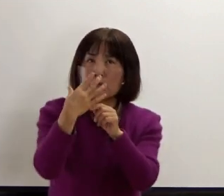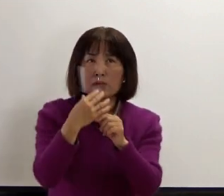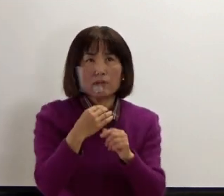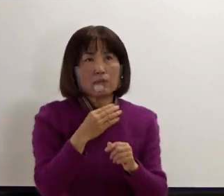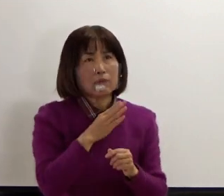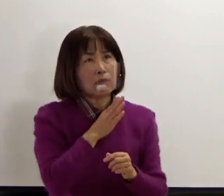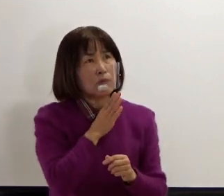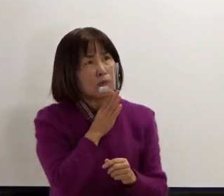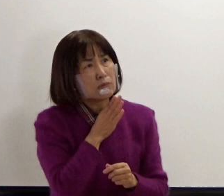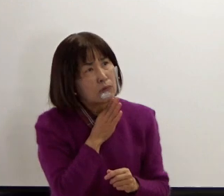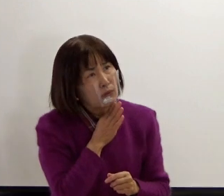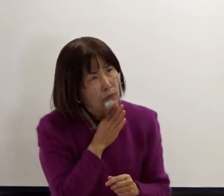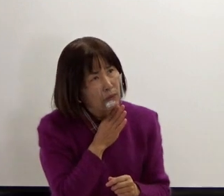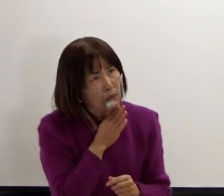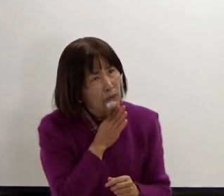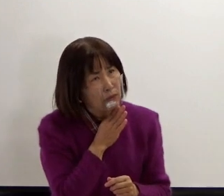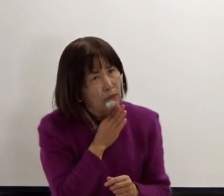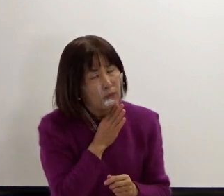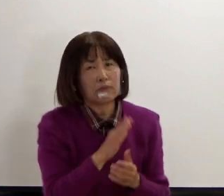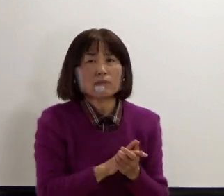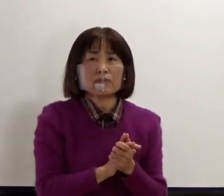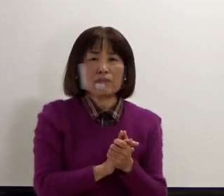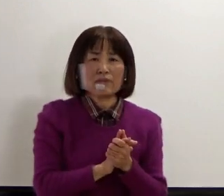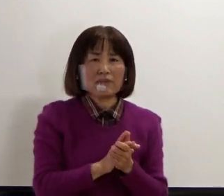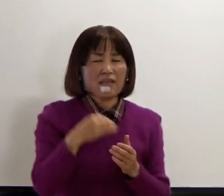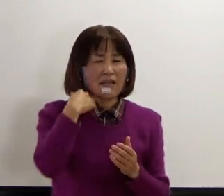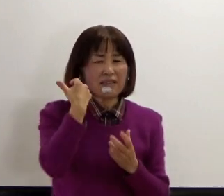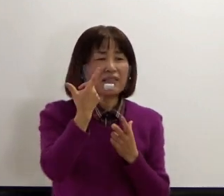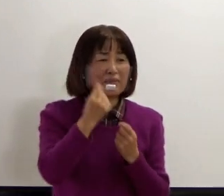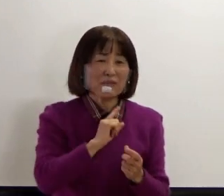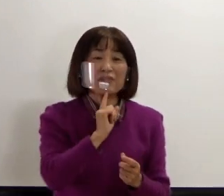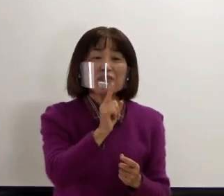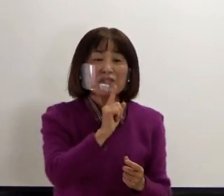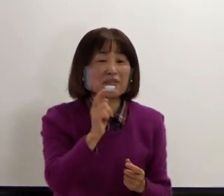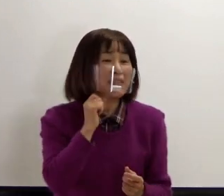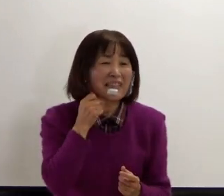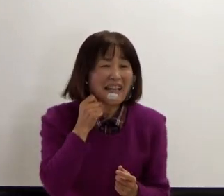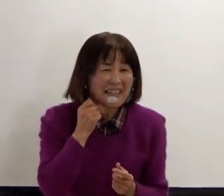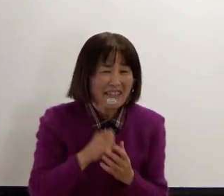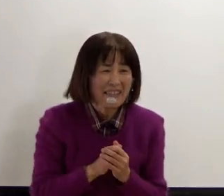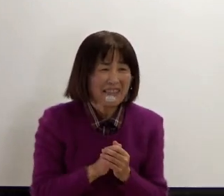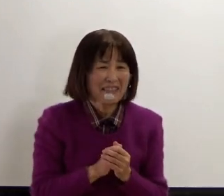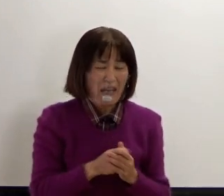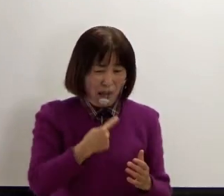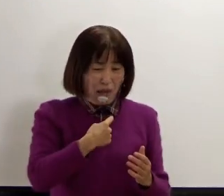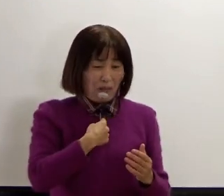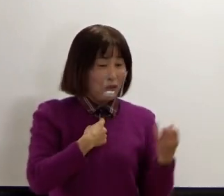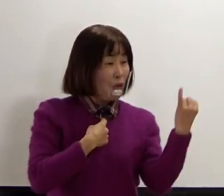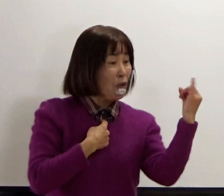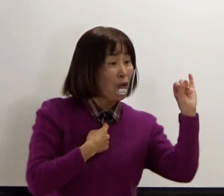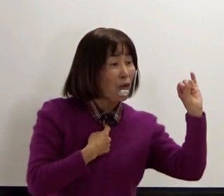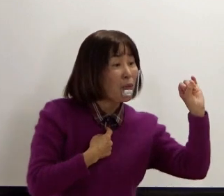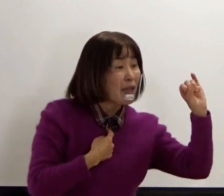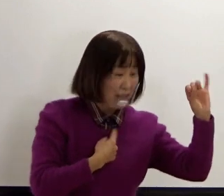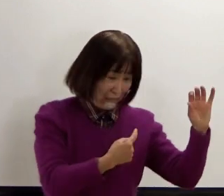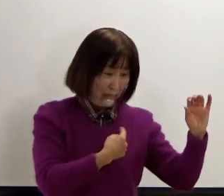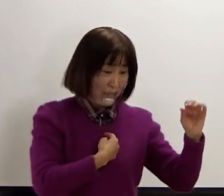でもちろん誰にも言えないんですよねそんなこと。で多分5ヶ月ぐらいしたら、